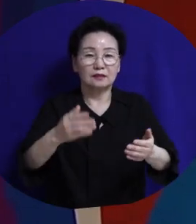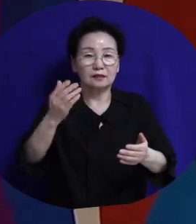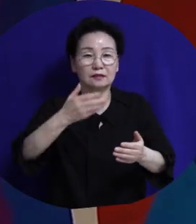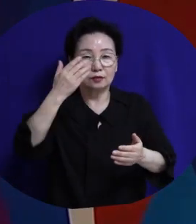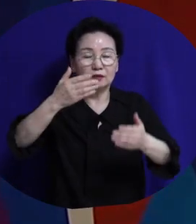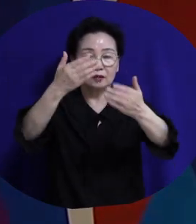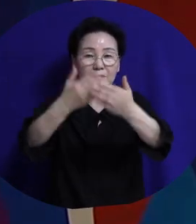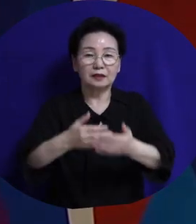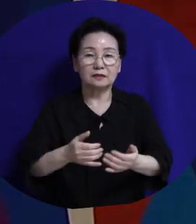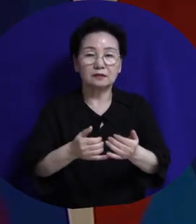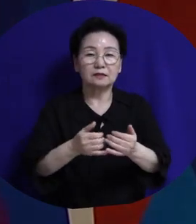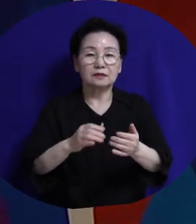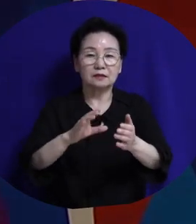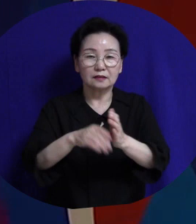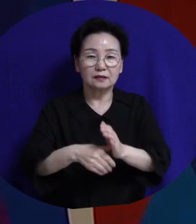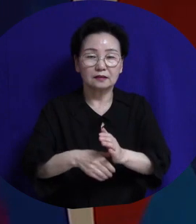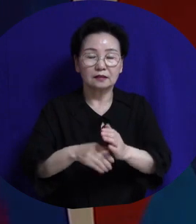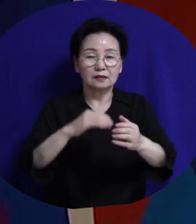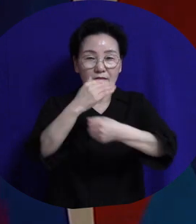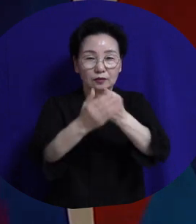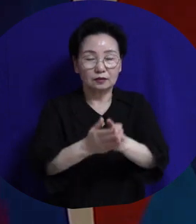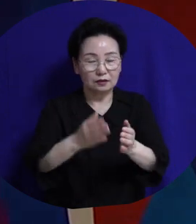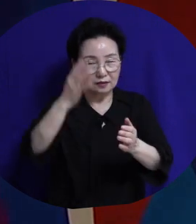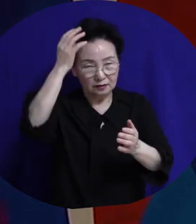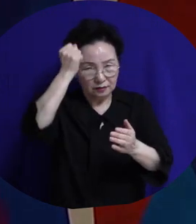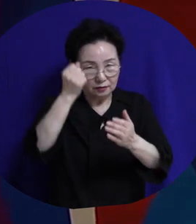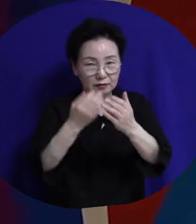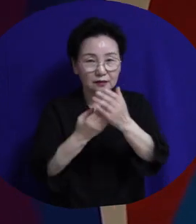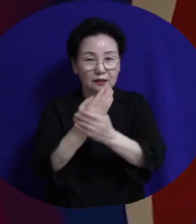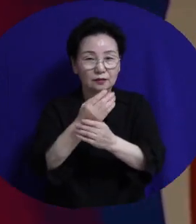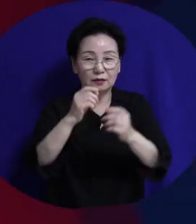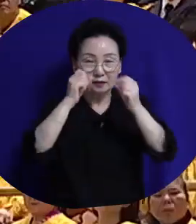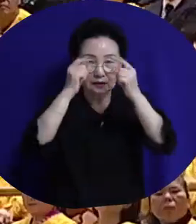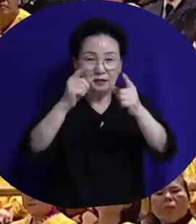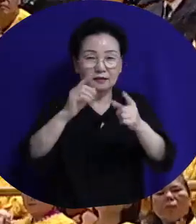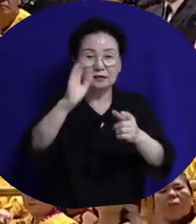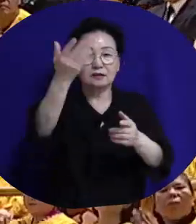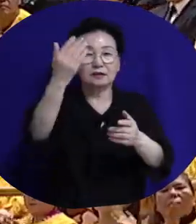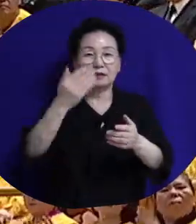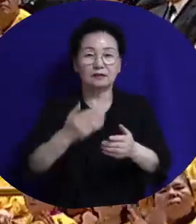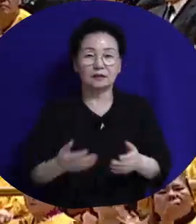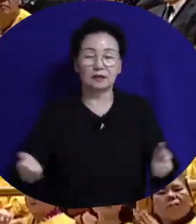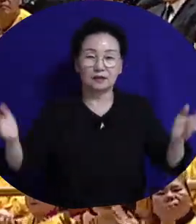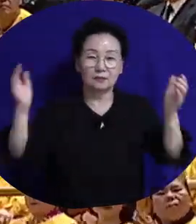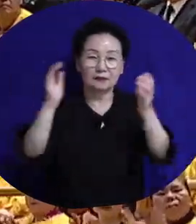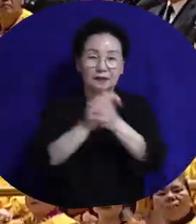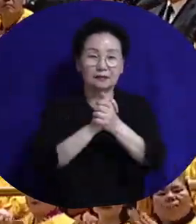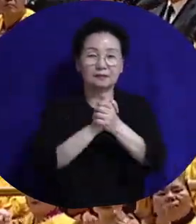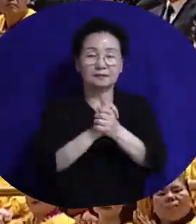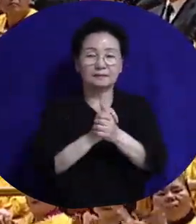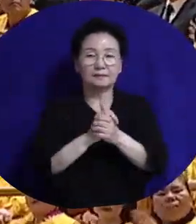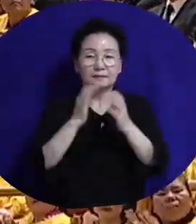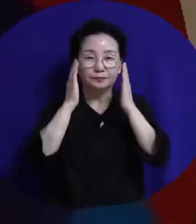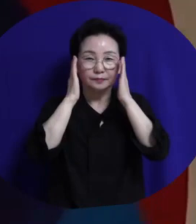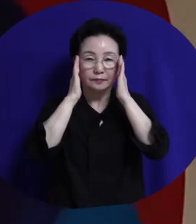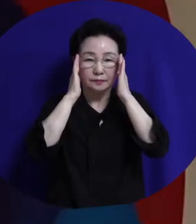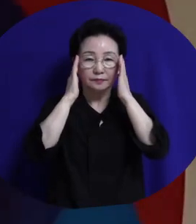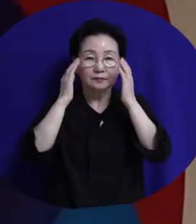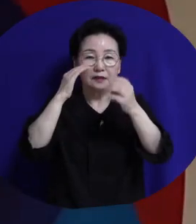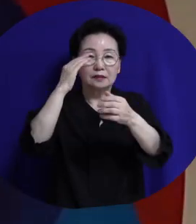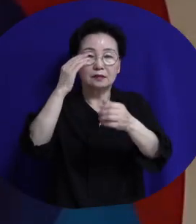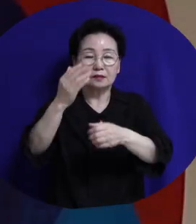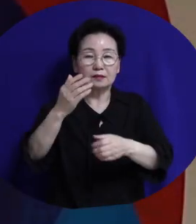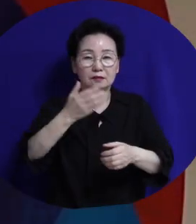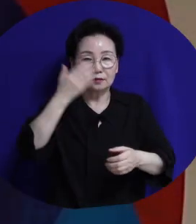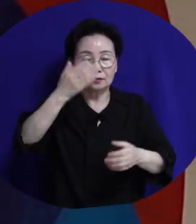성령을 받아야만이 성경이 기억이 나고 생각나고 깨닫게 하는 걸 믿어라. 벌써 성령을 받아야만이 된다는 거야.